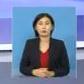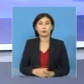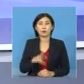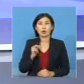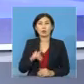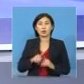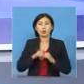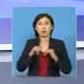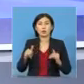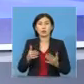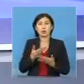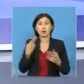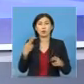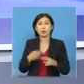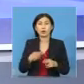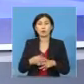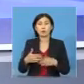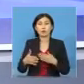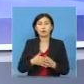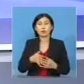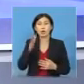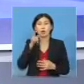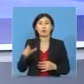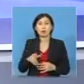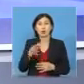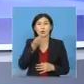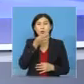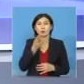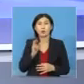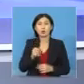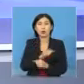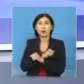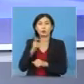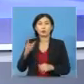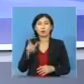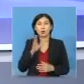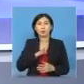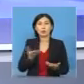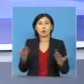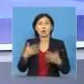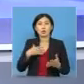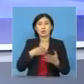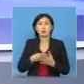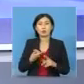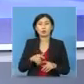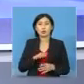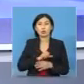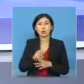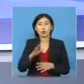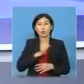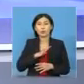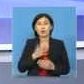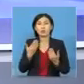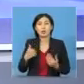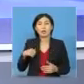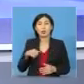карантин развлечением не помеха. Вблизи актюбинских водоемов по-прежнему много отдыхающих. Люди оставляют за собой горы неубранного мусора.